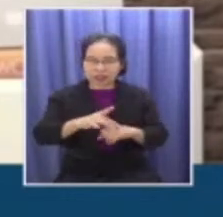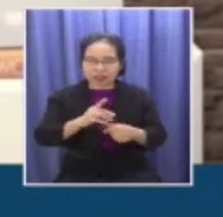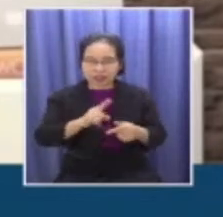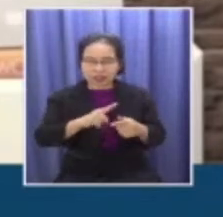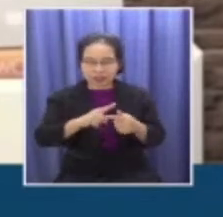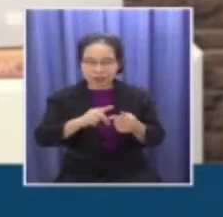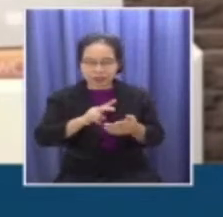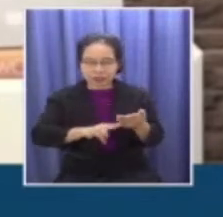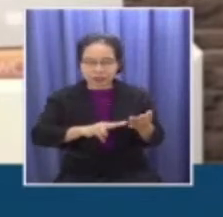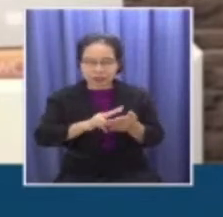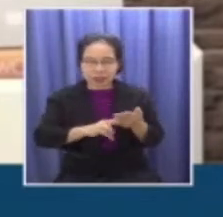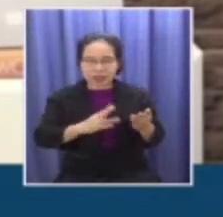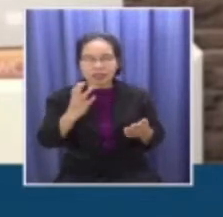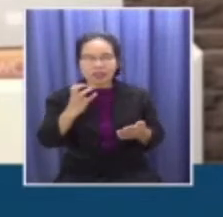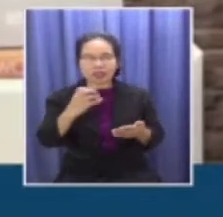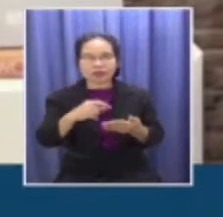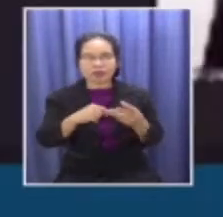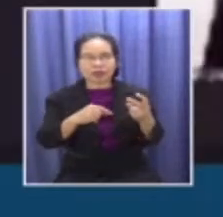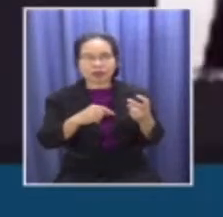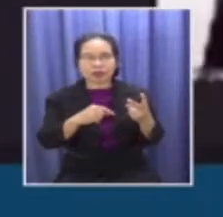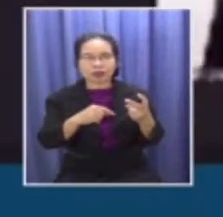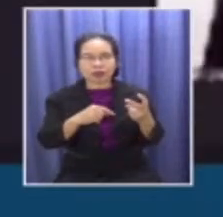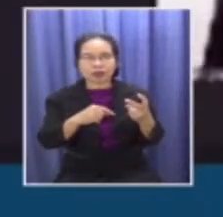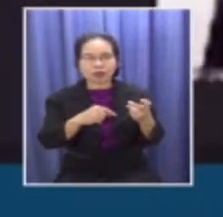da enipa hunu